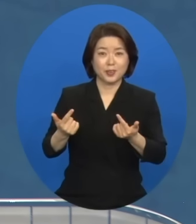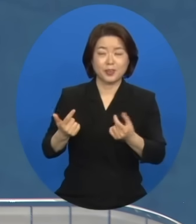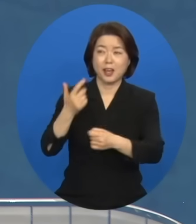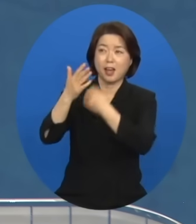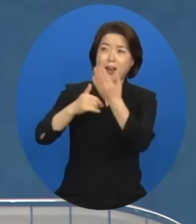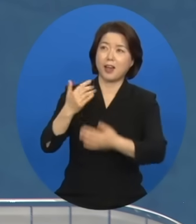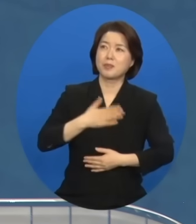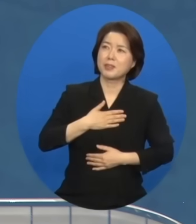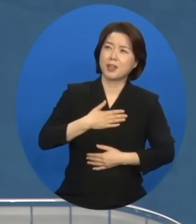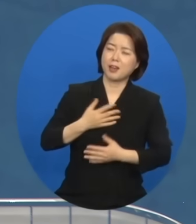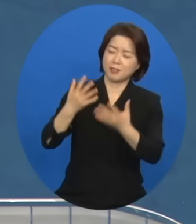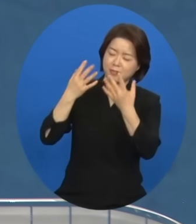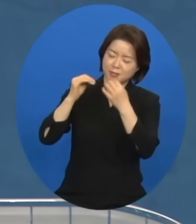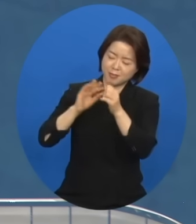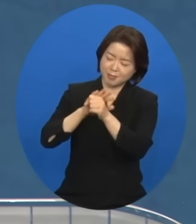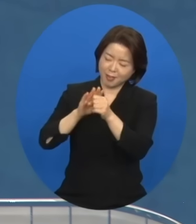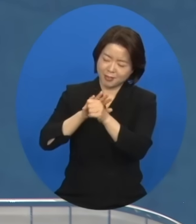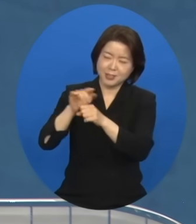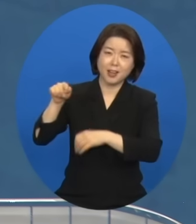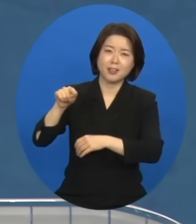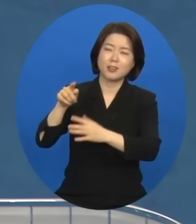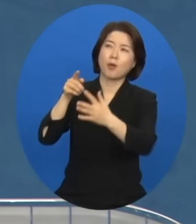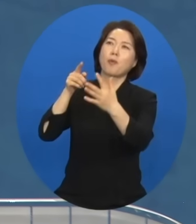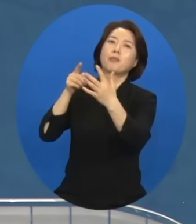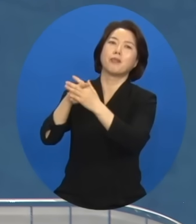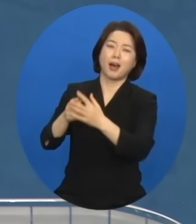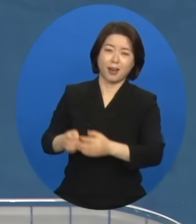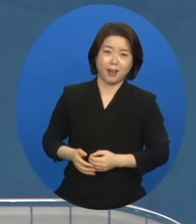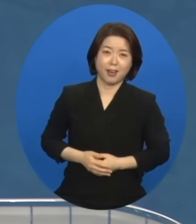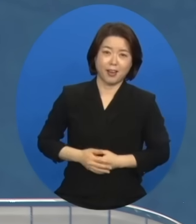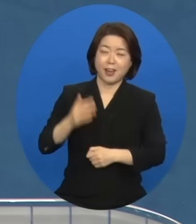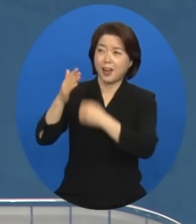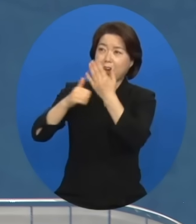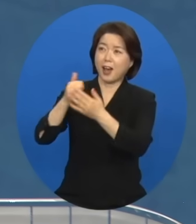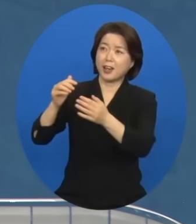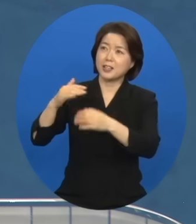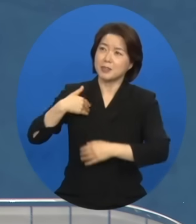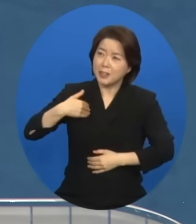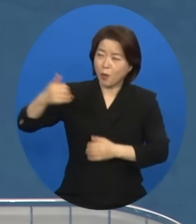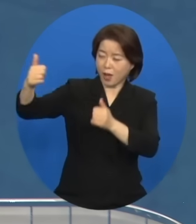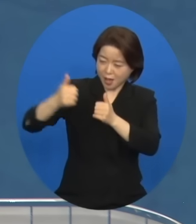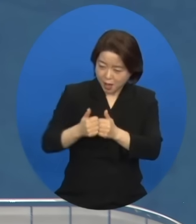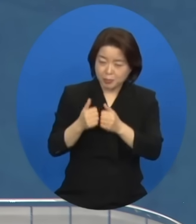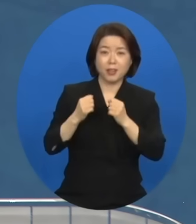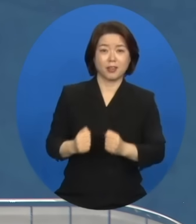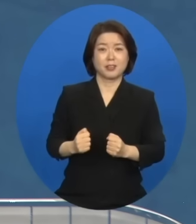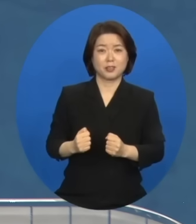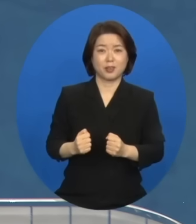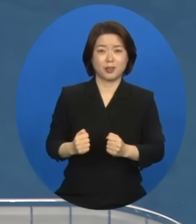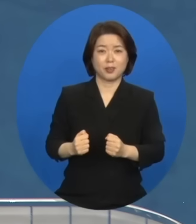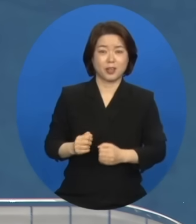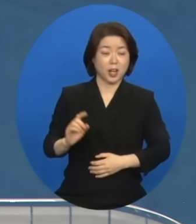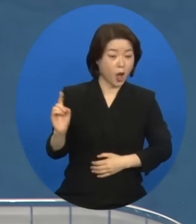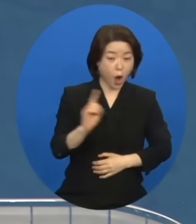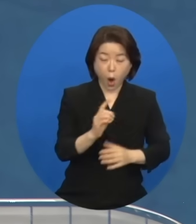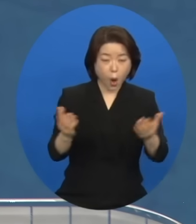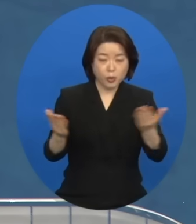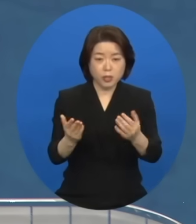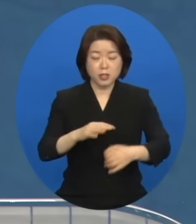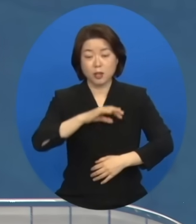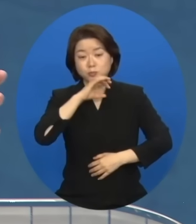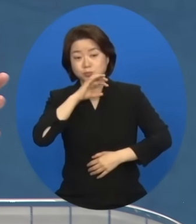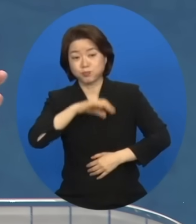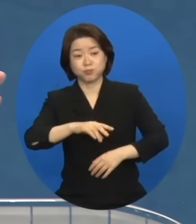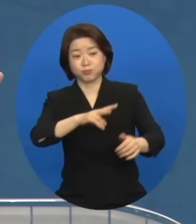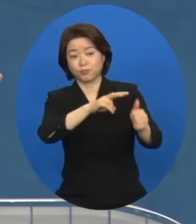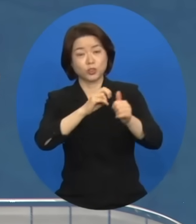하나님이 나를 얼마나 사랑하시는지를 알아요. 그 하나님이 나와 함께 계세요. 그래서 어떤 일에도 불평과